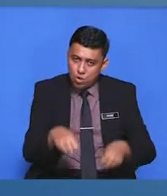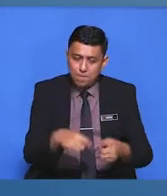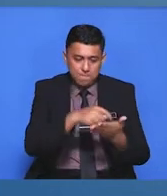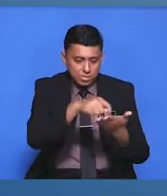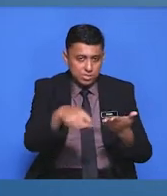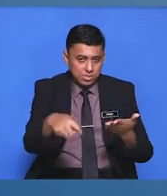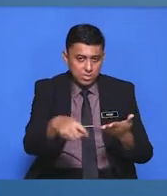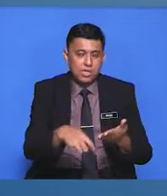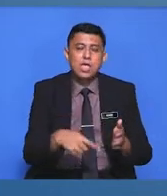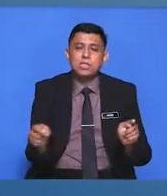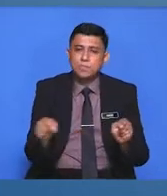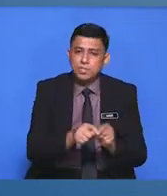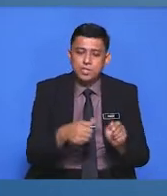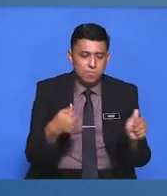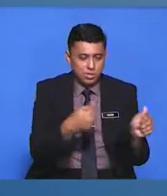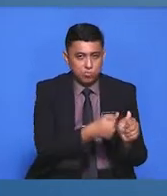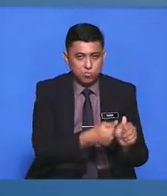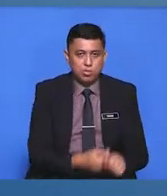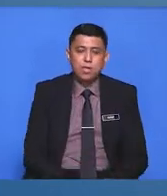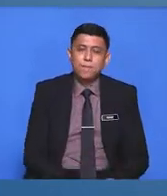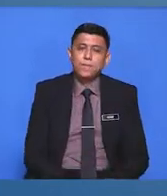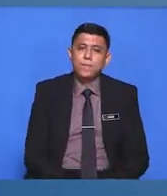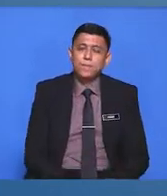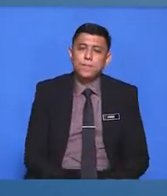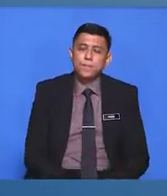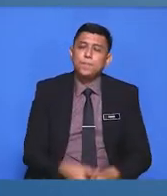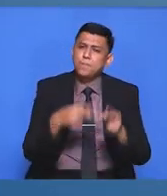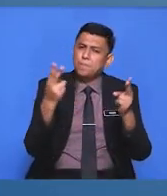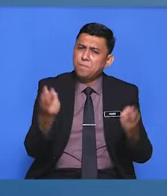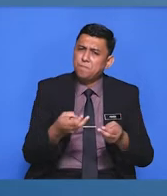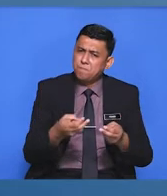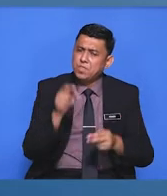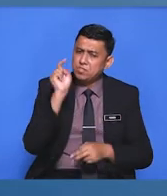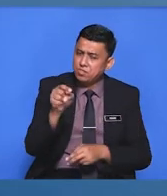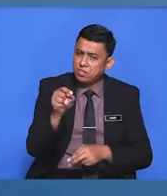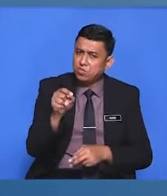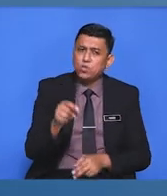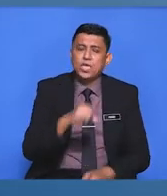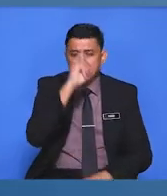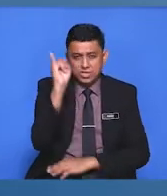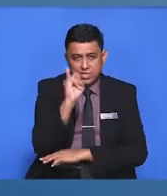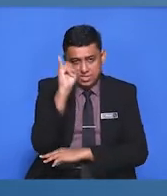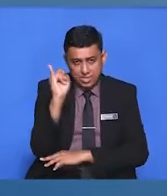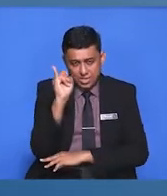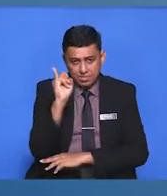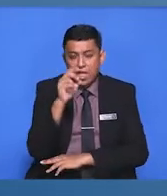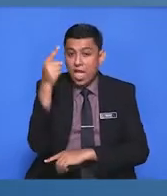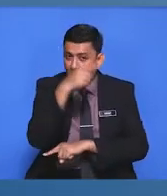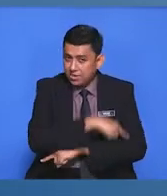seperti berikut. Murid hendaklah mencatatkan hari Isnin di ruangan hari.